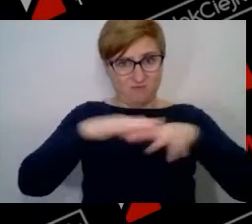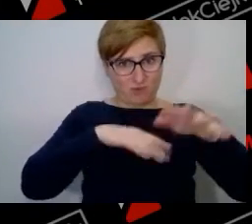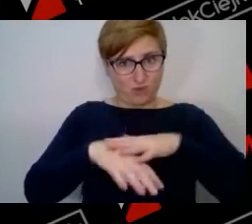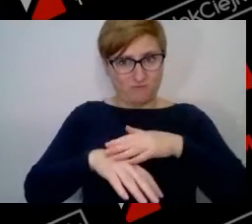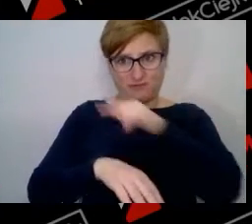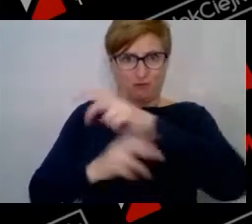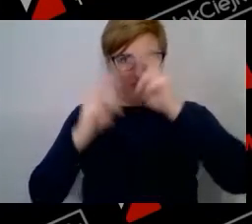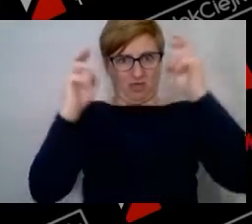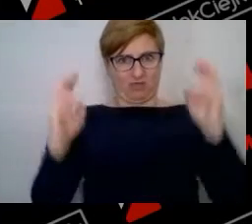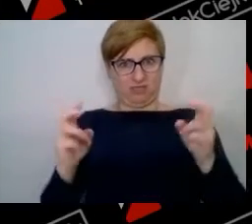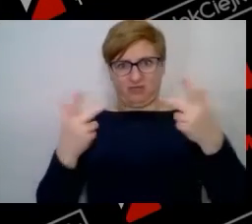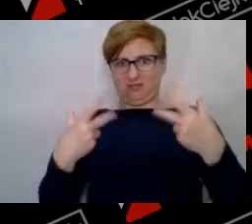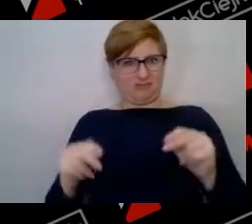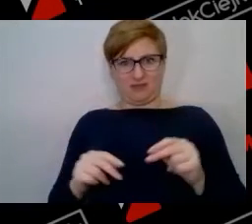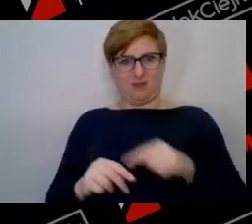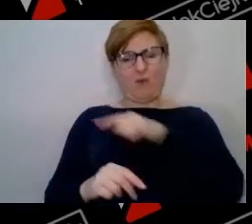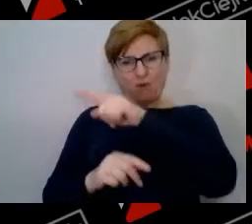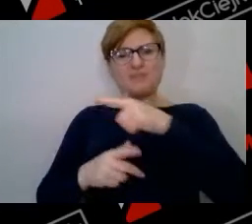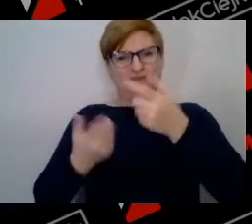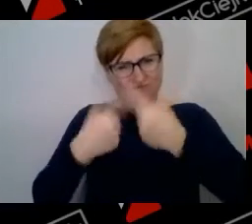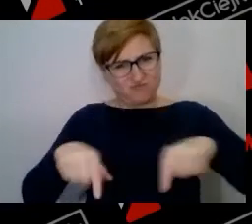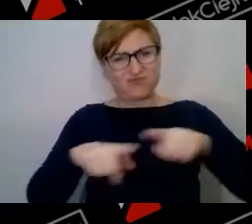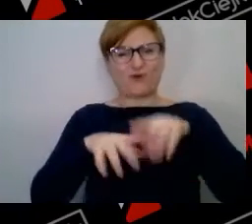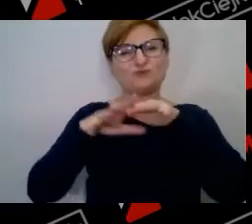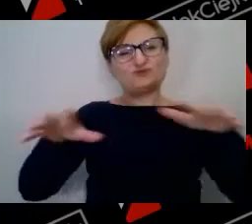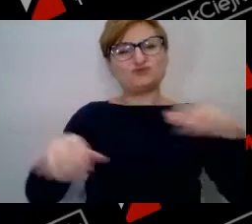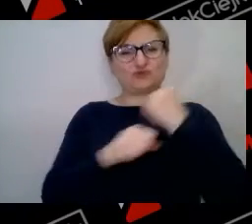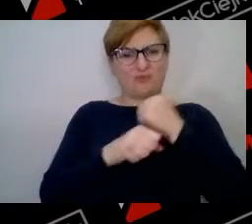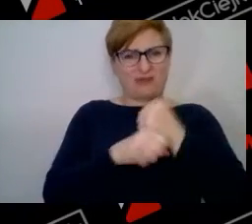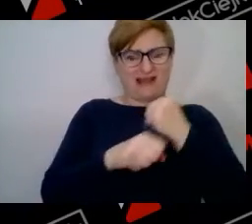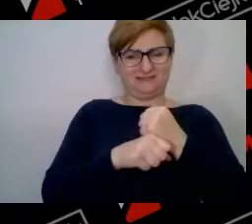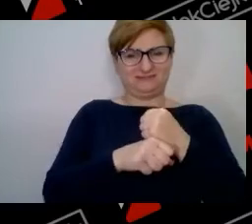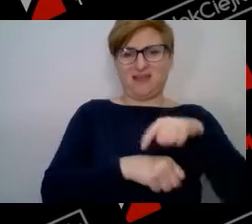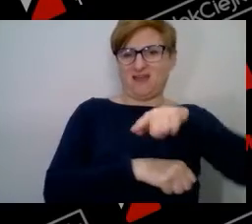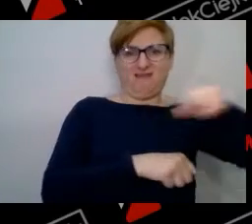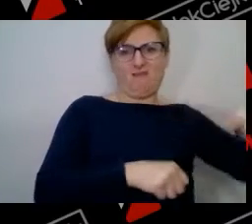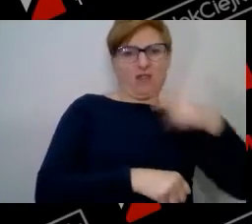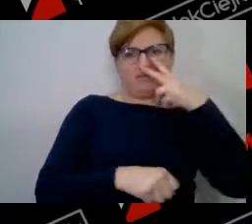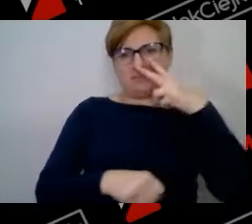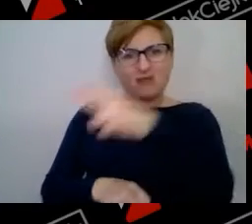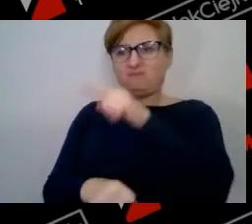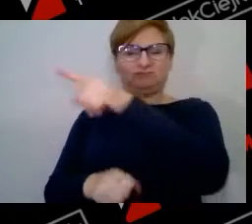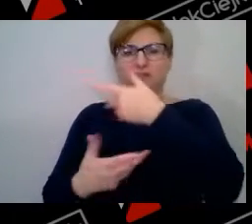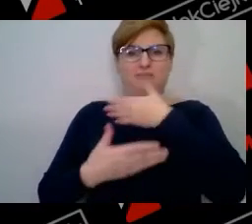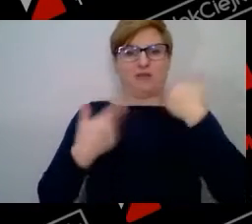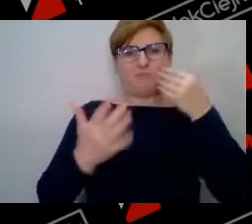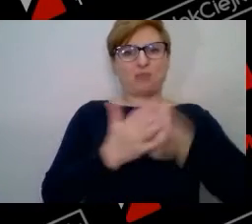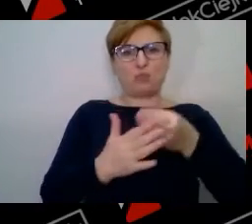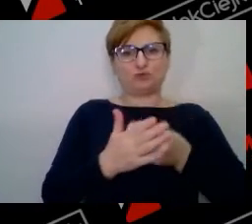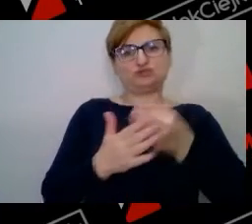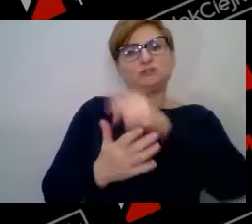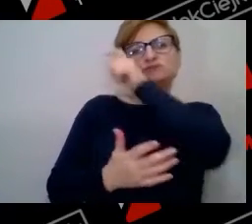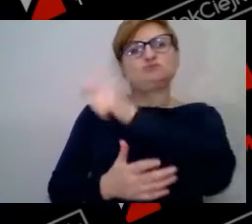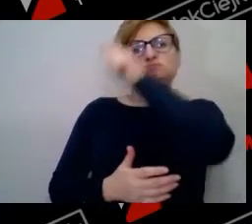bezczynne. Wykonują szereg prac, które są niedostrzegalne, nieodpłatne, niedoceniane i wynikają przede